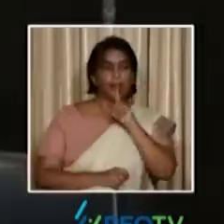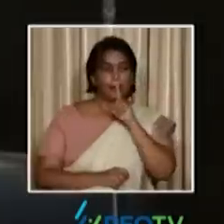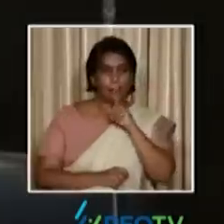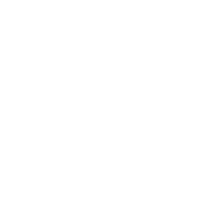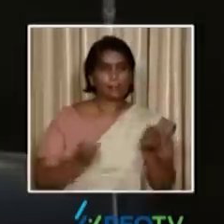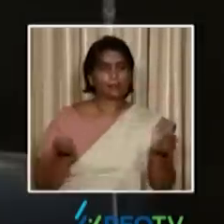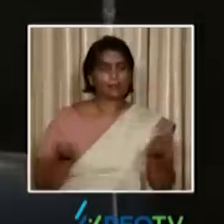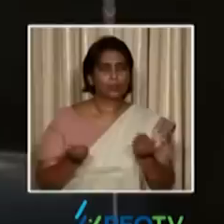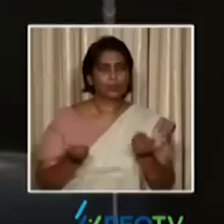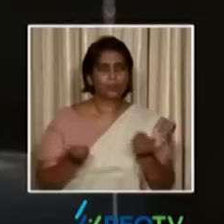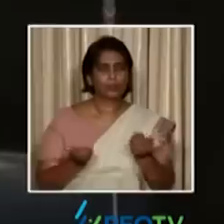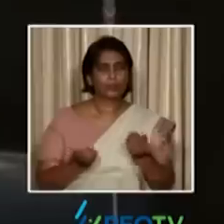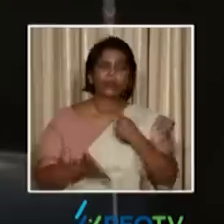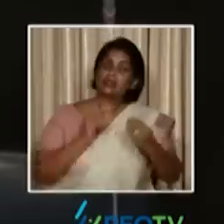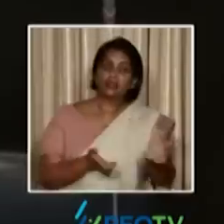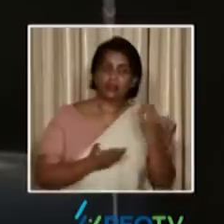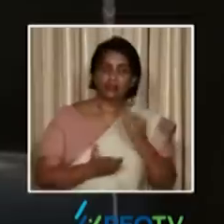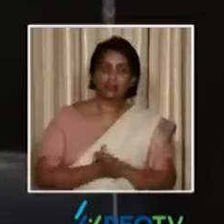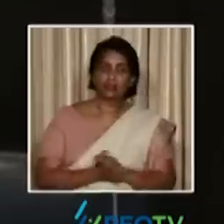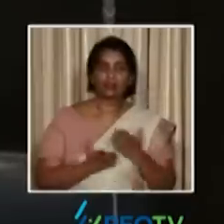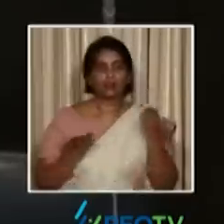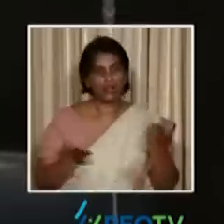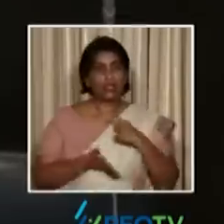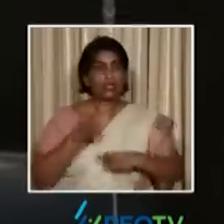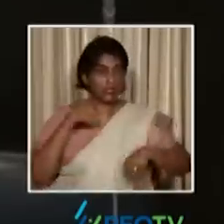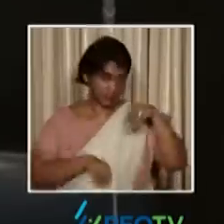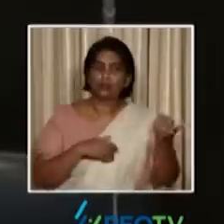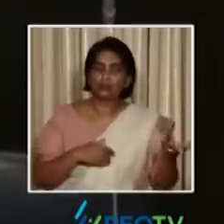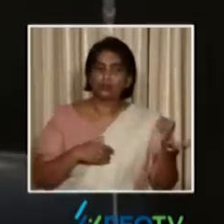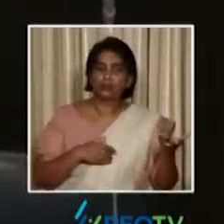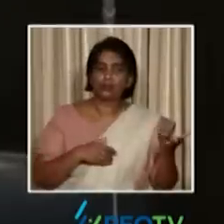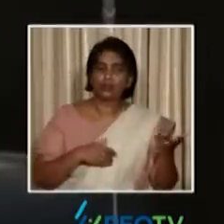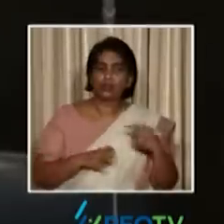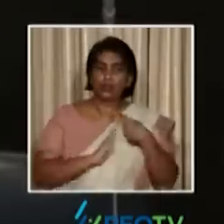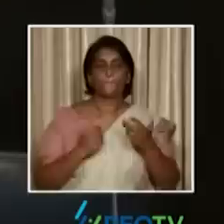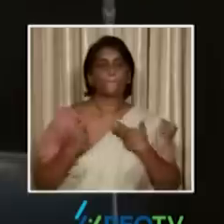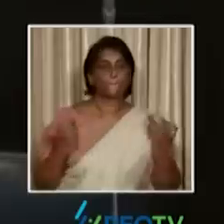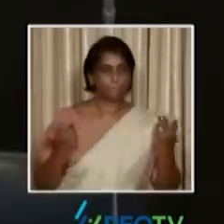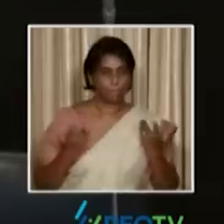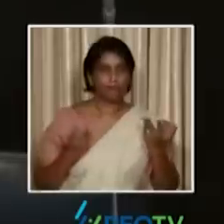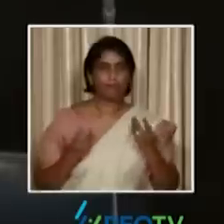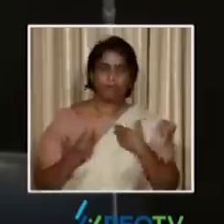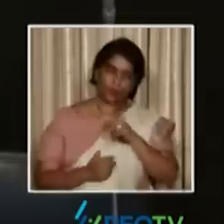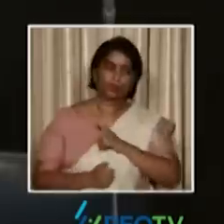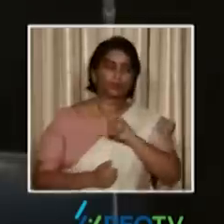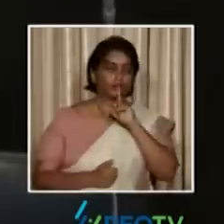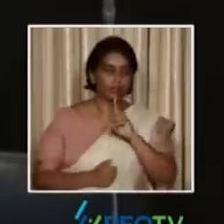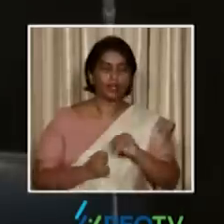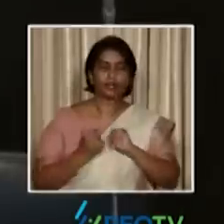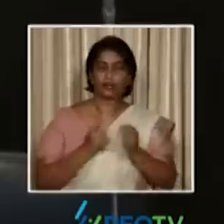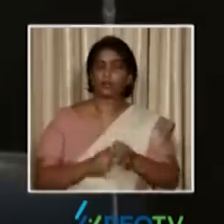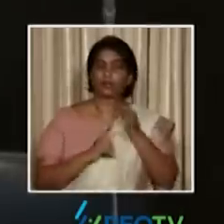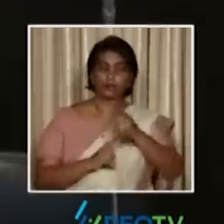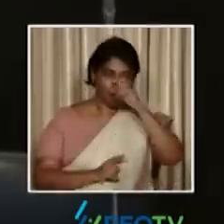පුංචි බබෙක් වගේ තියන්න ඡන්දයක් බලන්න පුළුවන් නම්. යකෝ මේක ඡන්දයක් තියෙන වෙලාවක්. ඒ රටට කෙල වෙලා මොට්ටු දාලා කියනවා. සජිත්